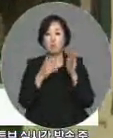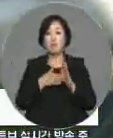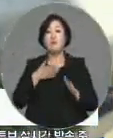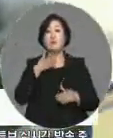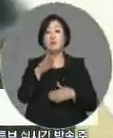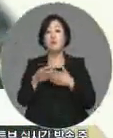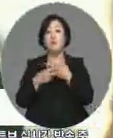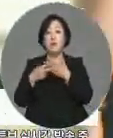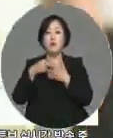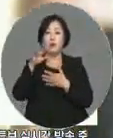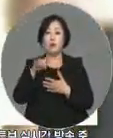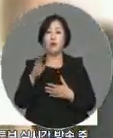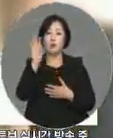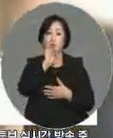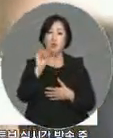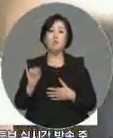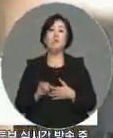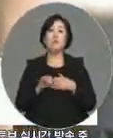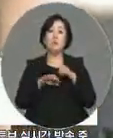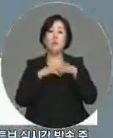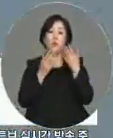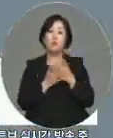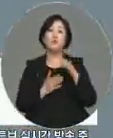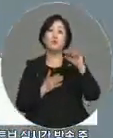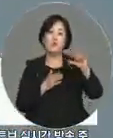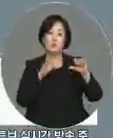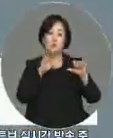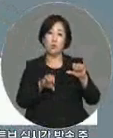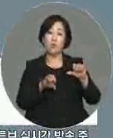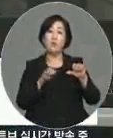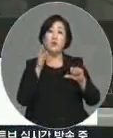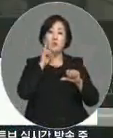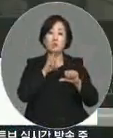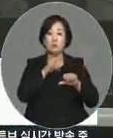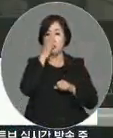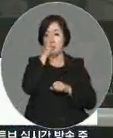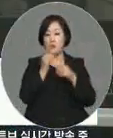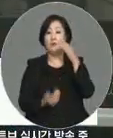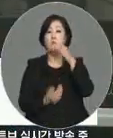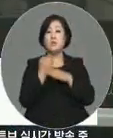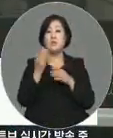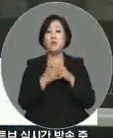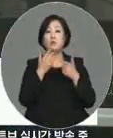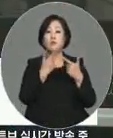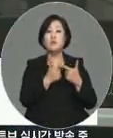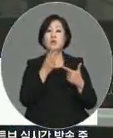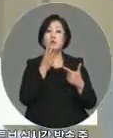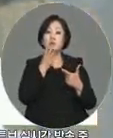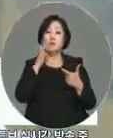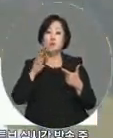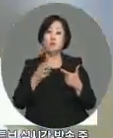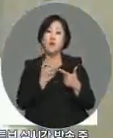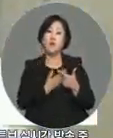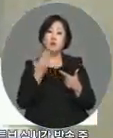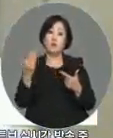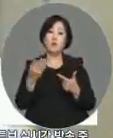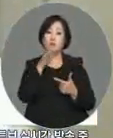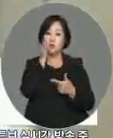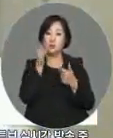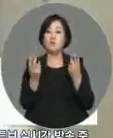전문병원 자체가 전국에 5곳밖에 없다 보니 중증 화상을 치료하려면 부산이나 서울로 갈 수밖에 없는